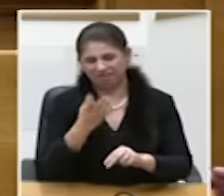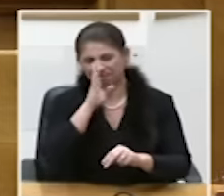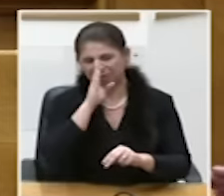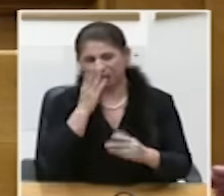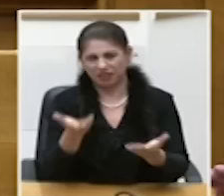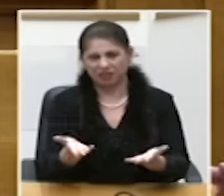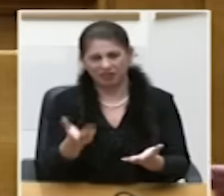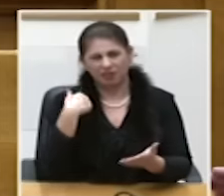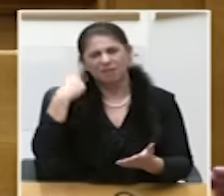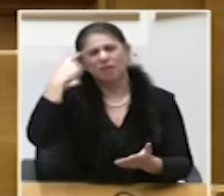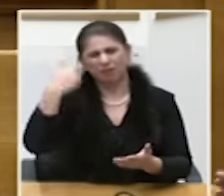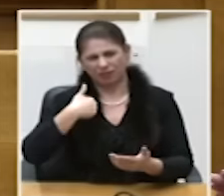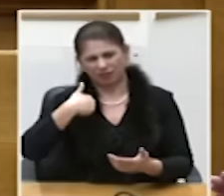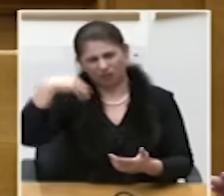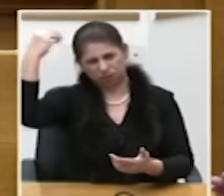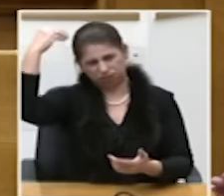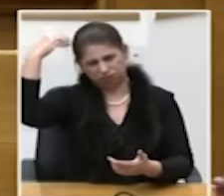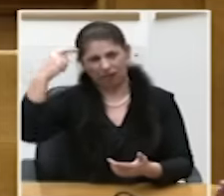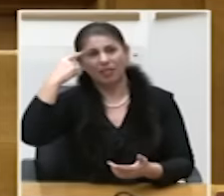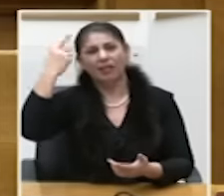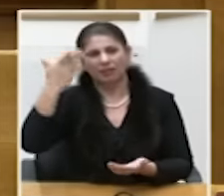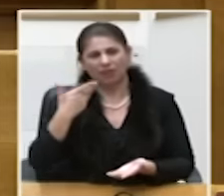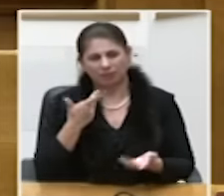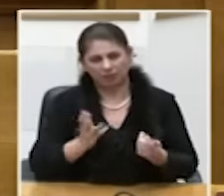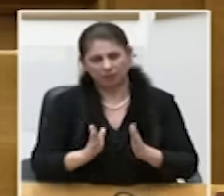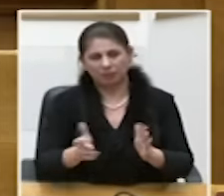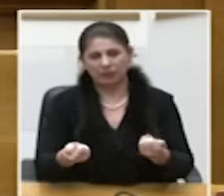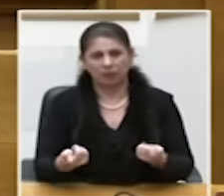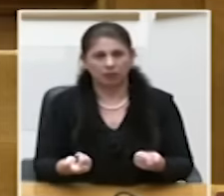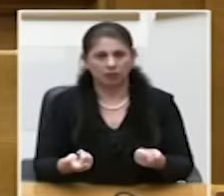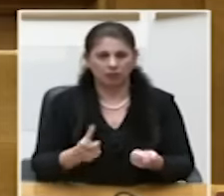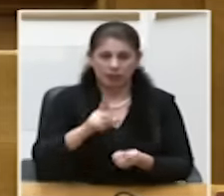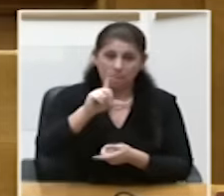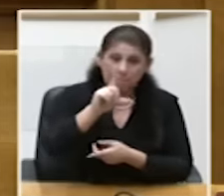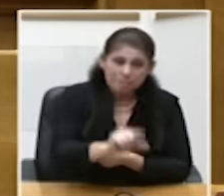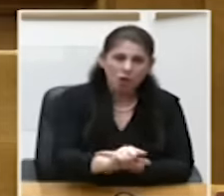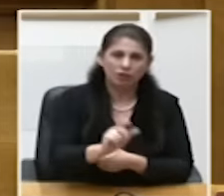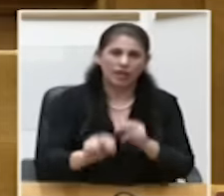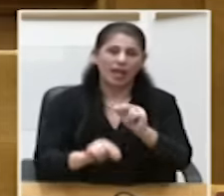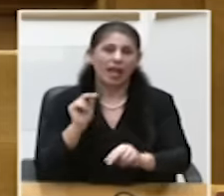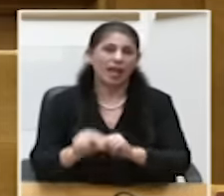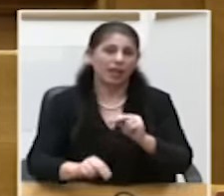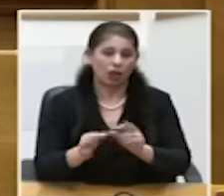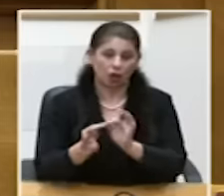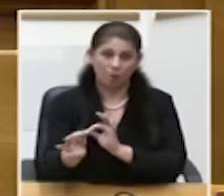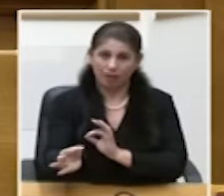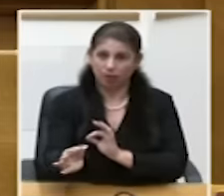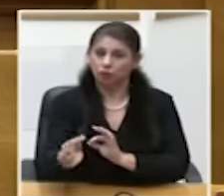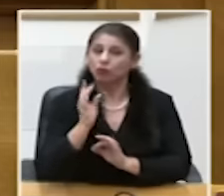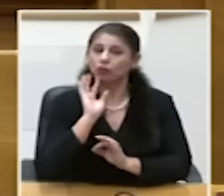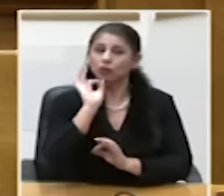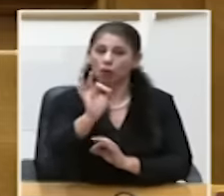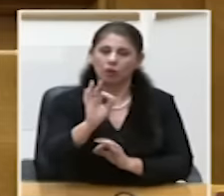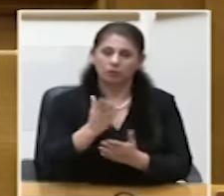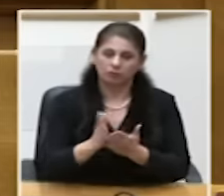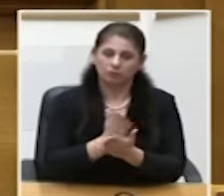κορόιδα, λες και δεν καταλαβαίνουμε τι πάτε να κάνετε. Μειώνετε το εκλογικό μέτρο για να μοιραστούν περισσότερες